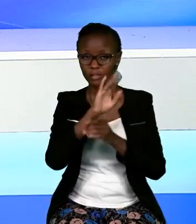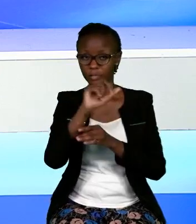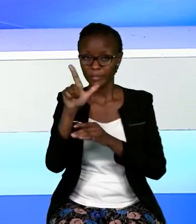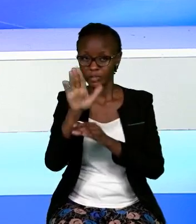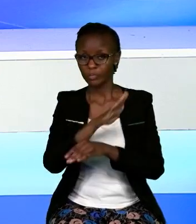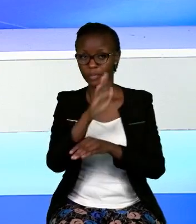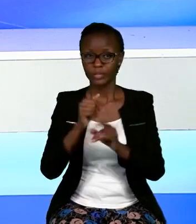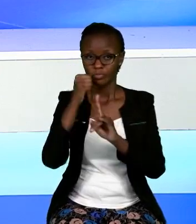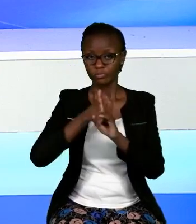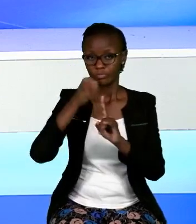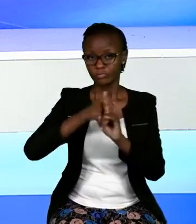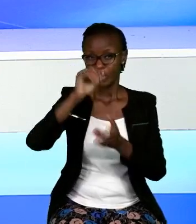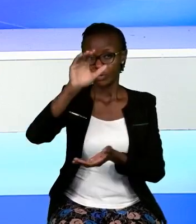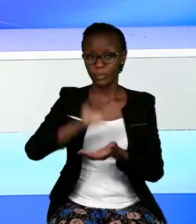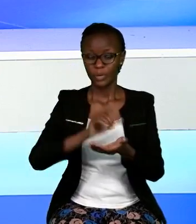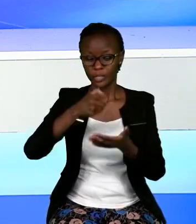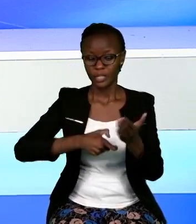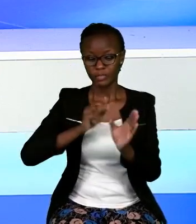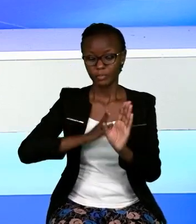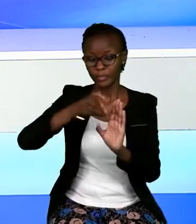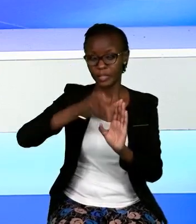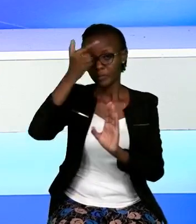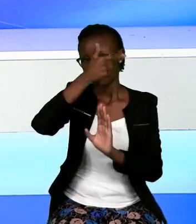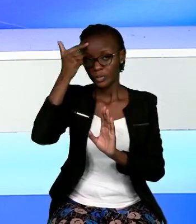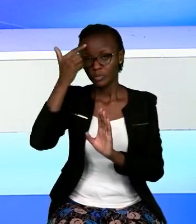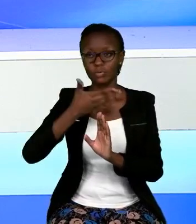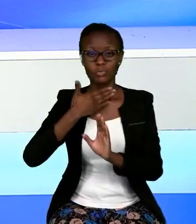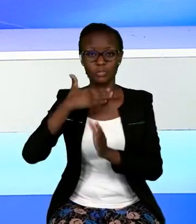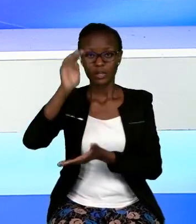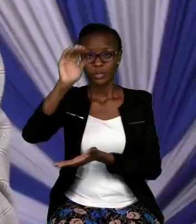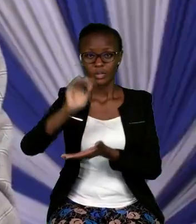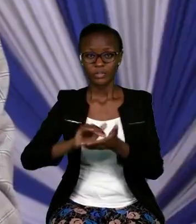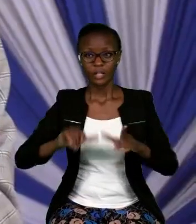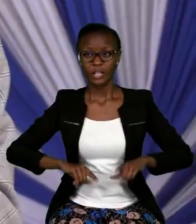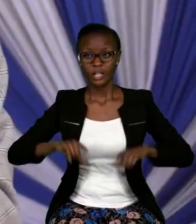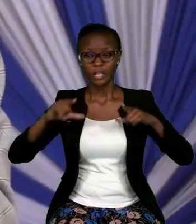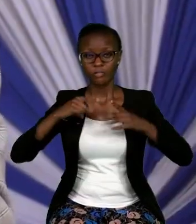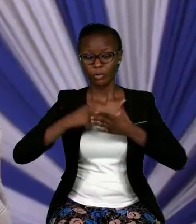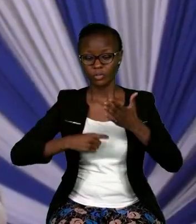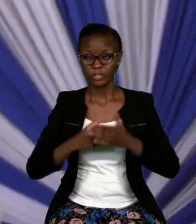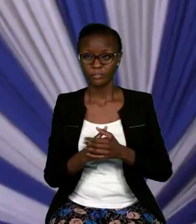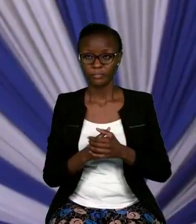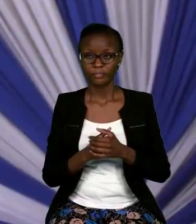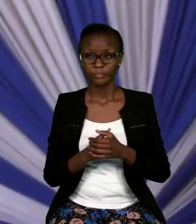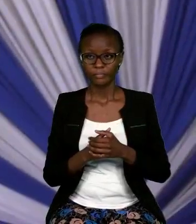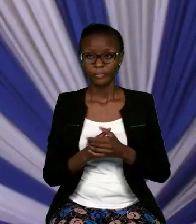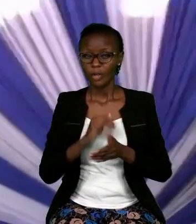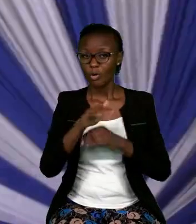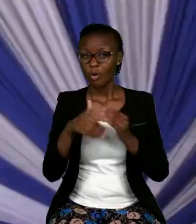to advocate for a drop in fuel taxes to reduce the cost of living. Wajumbe wa Parliament, wajumbe wa Senate,